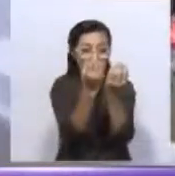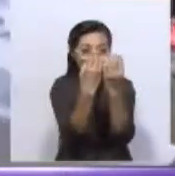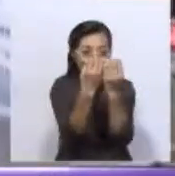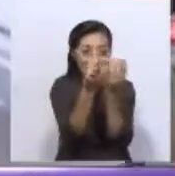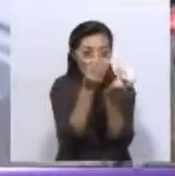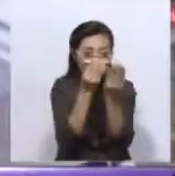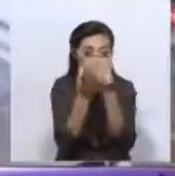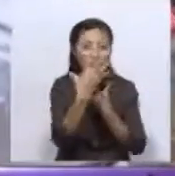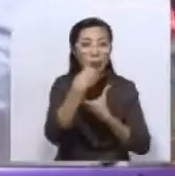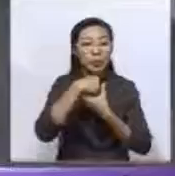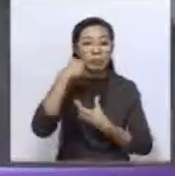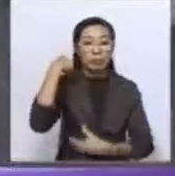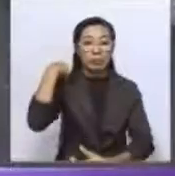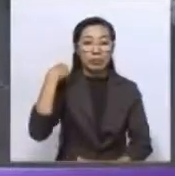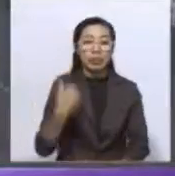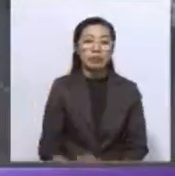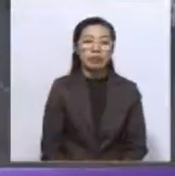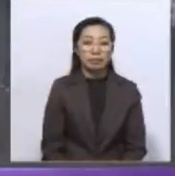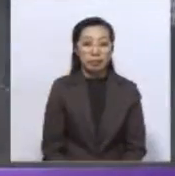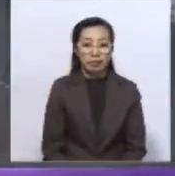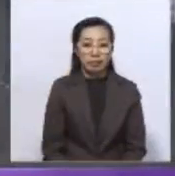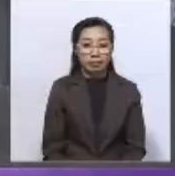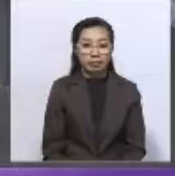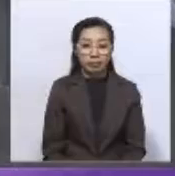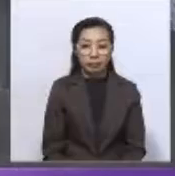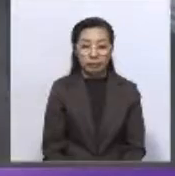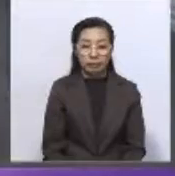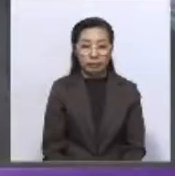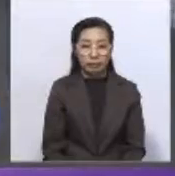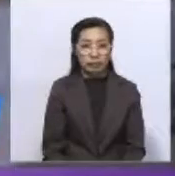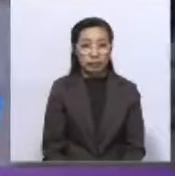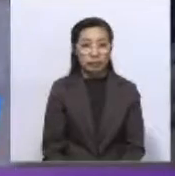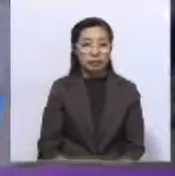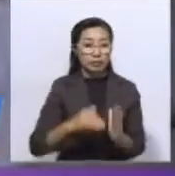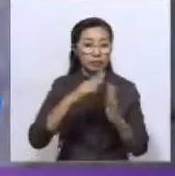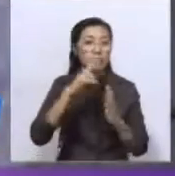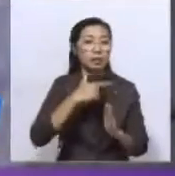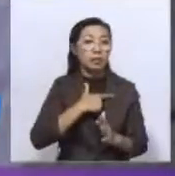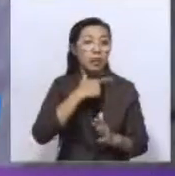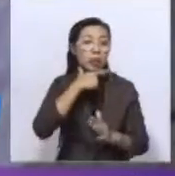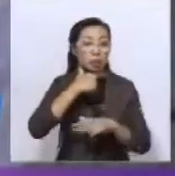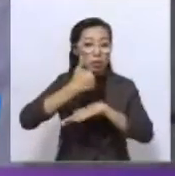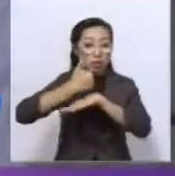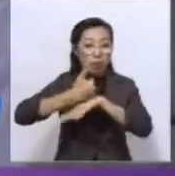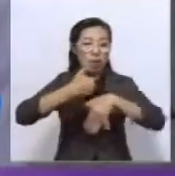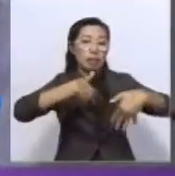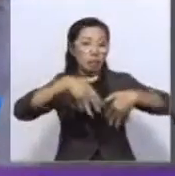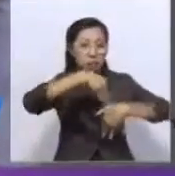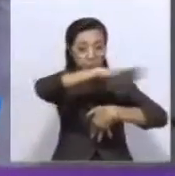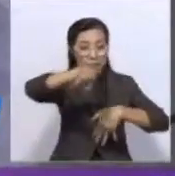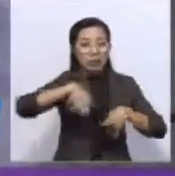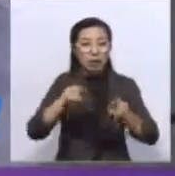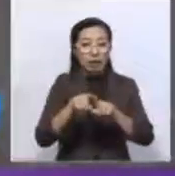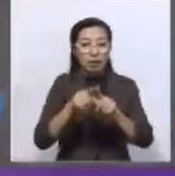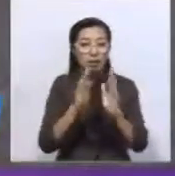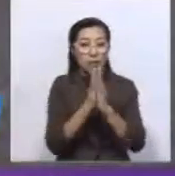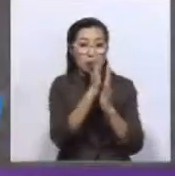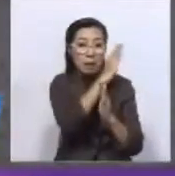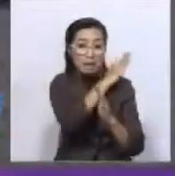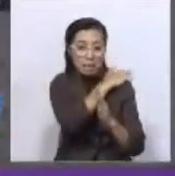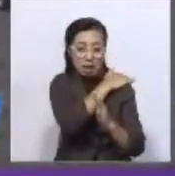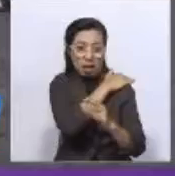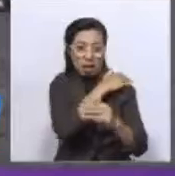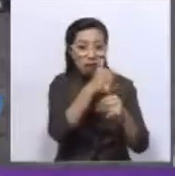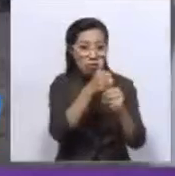นานายสืบศักดิ์เอี่ยมวิจารณ์ผู้ว่าราชการจังหวัดแม่ฮ่องสอนและพุทธศาสนิกชนร่วมทำบุญตักบาตรข้าวสารอ